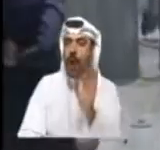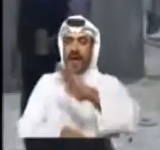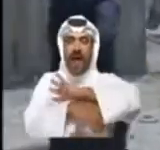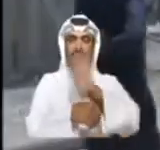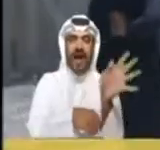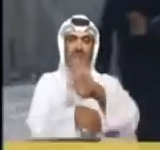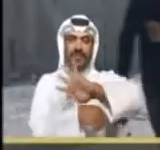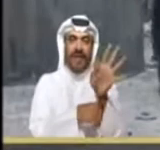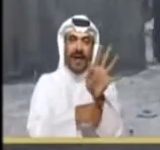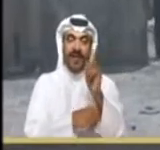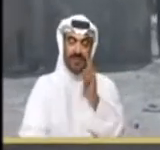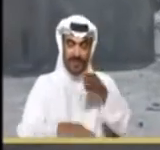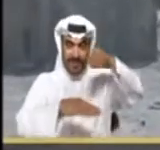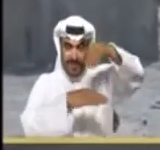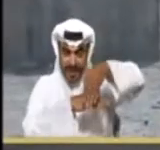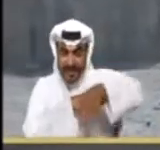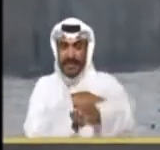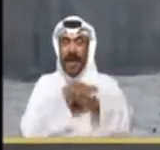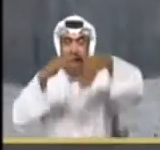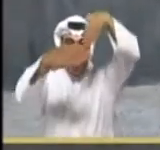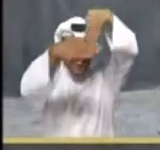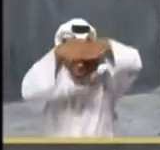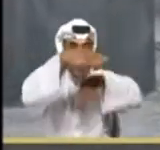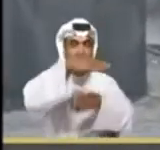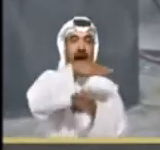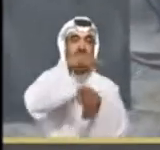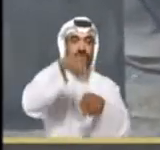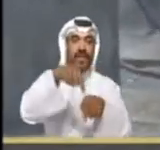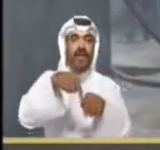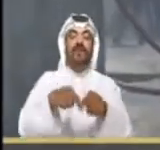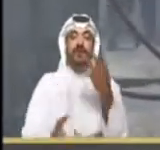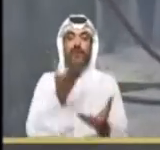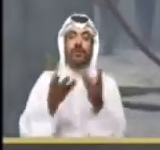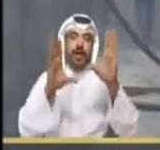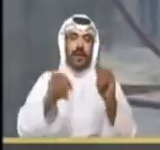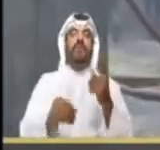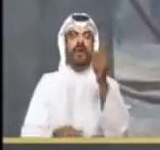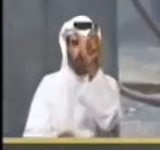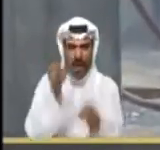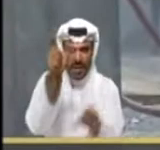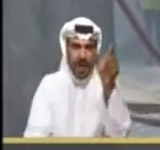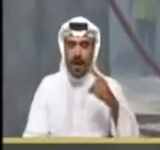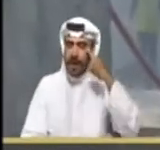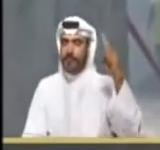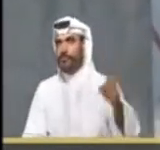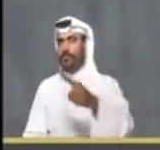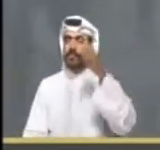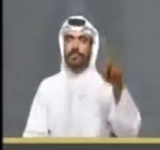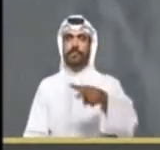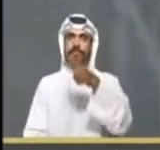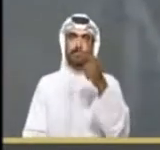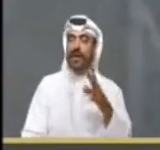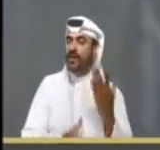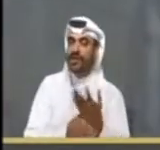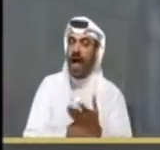منطقة الري، وأدى إلى إصابة 7 إطفائيين بالإجهاد الحراري. وقال نائب المدير العام للإدارة لشؤون قطاع